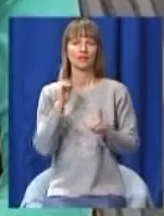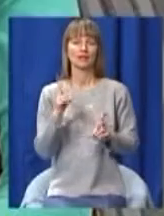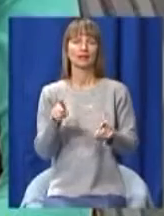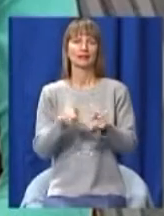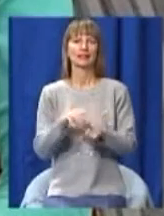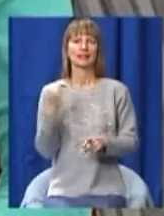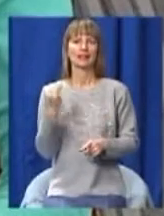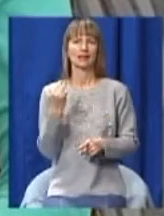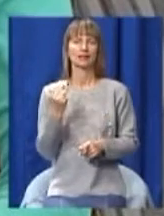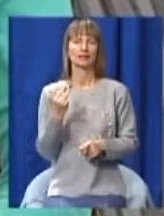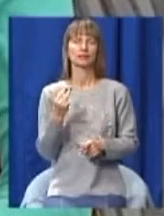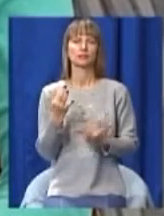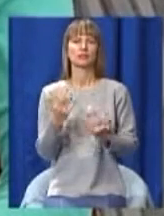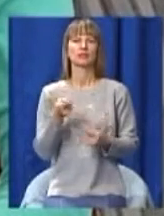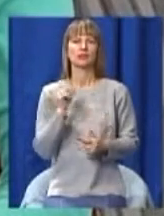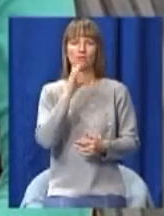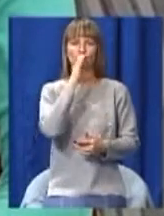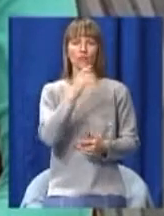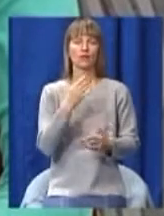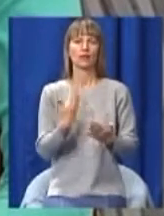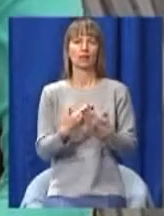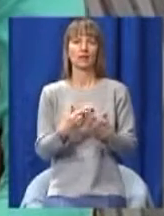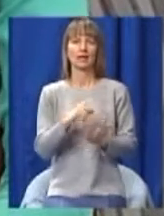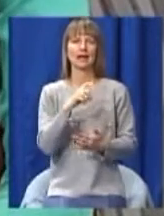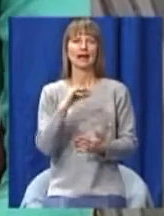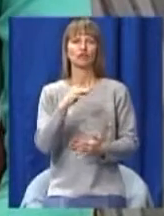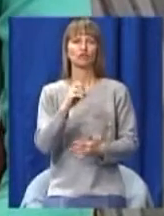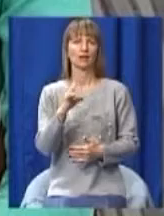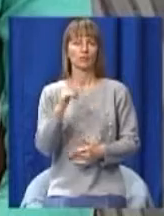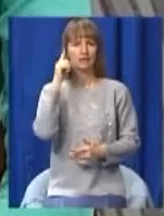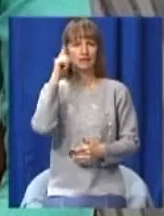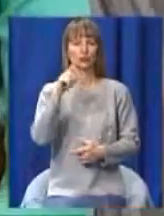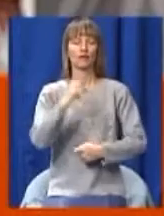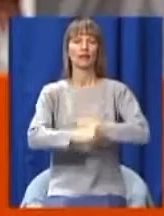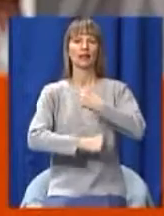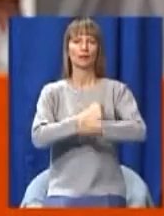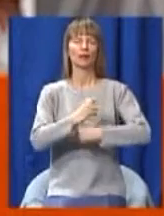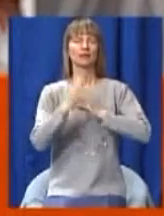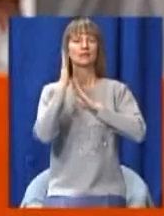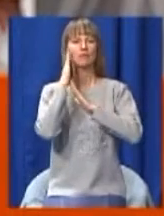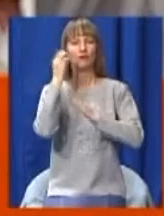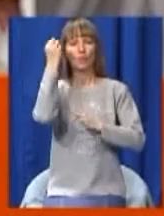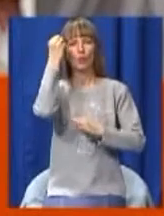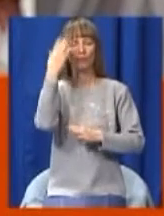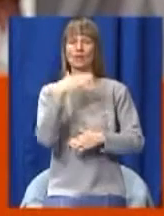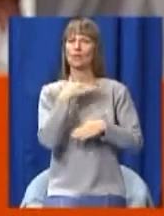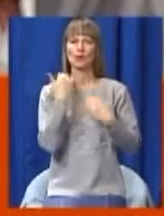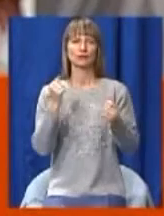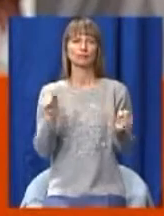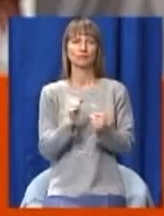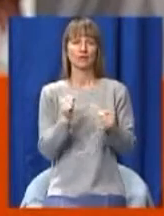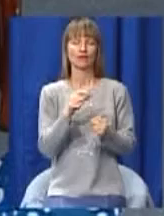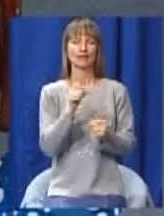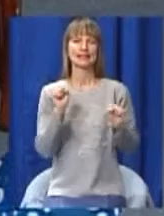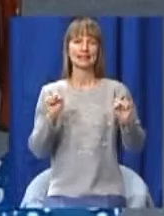Таке цікава річ, оскільки дійсно вовки, наприклад, хижаки. Ми знаємо, що ведмеді вони сплять взимку. Так, вони розумні, вони не хочуть мерзнути,